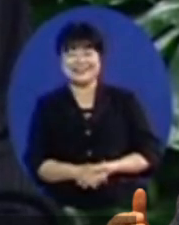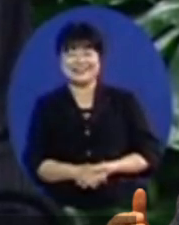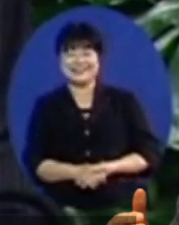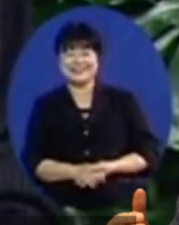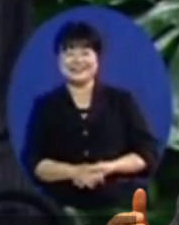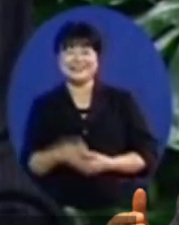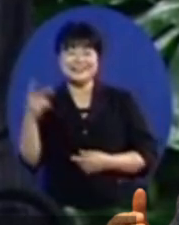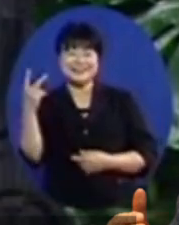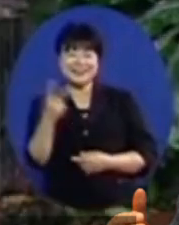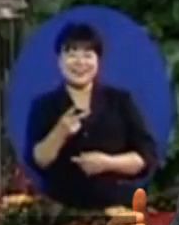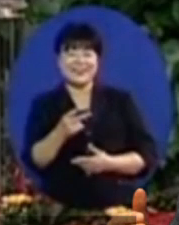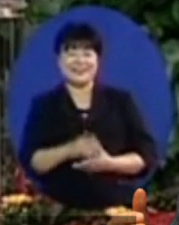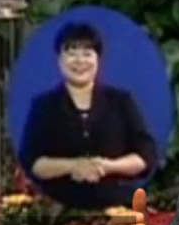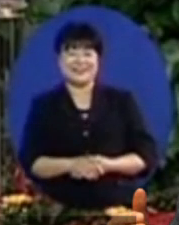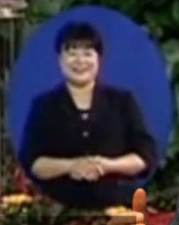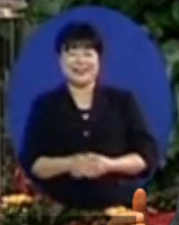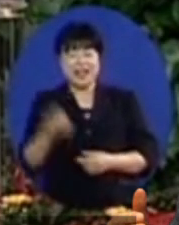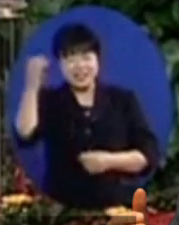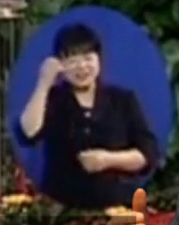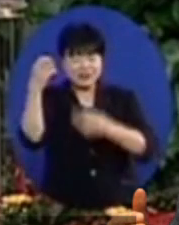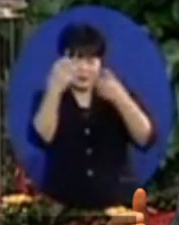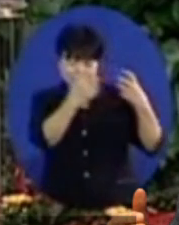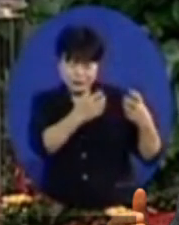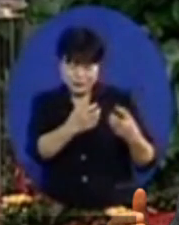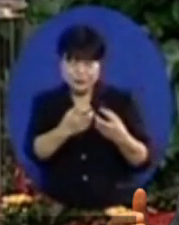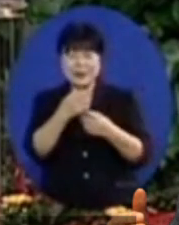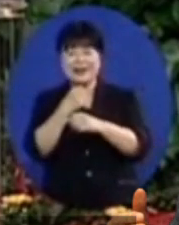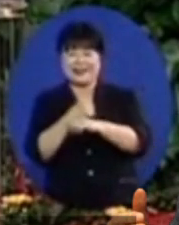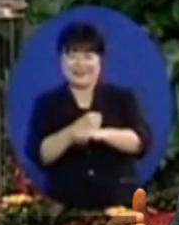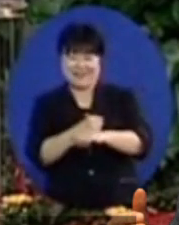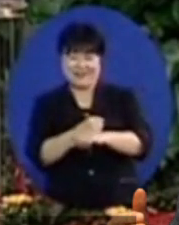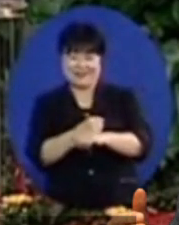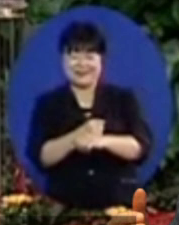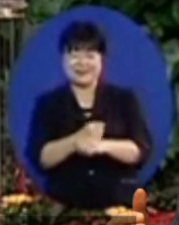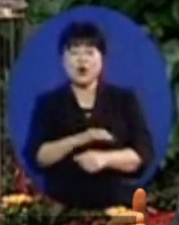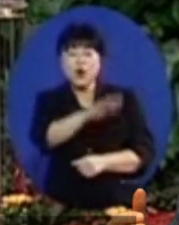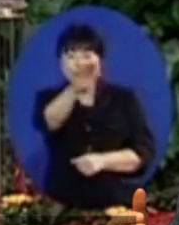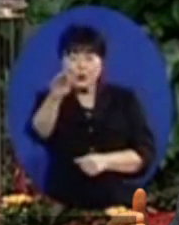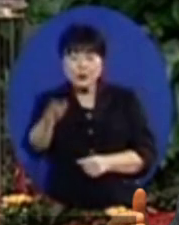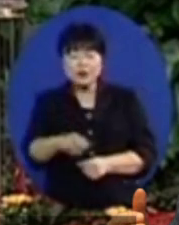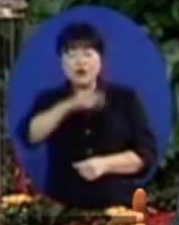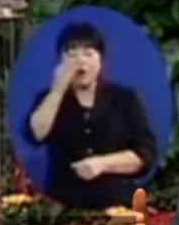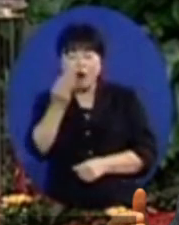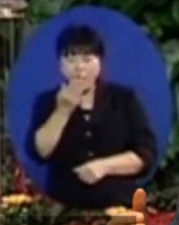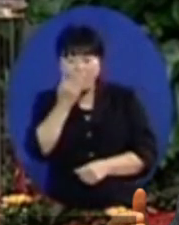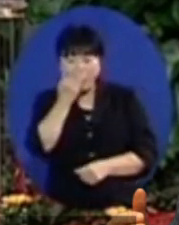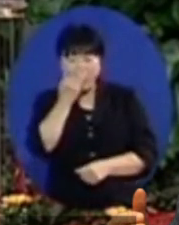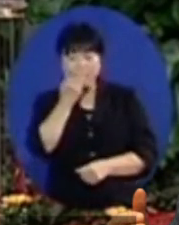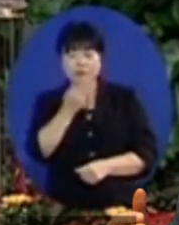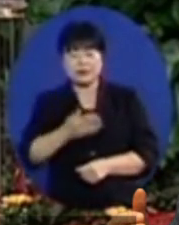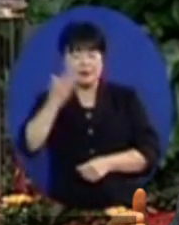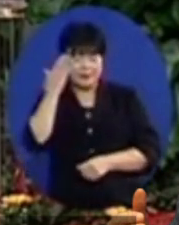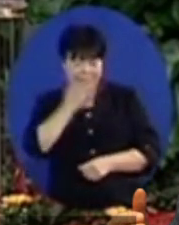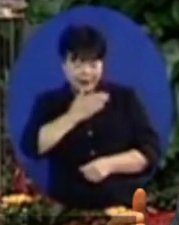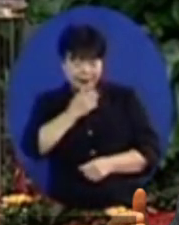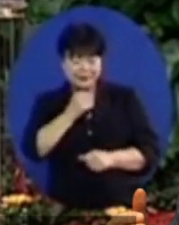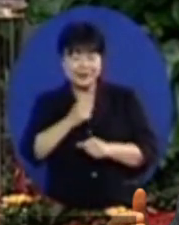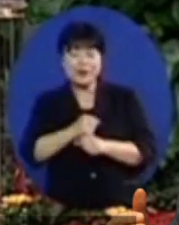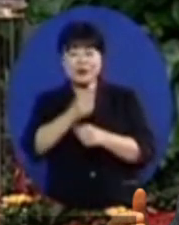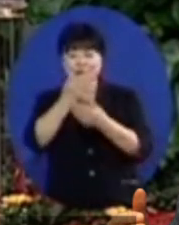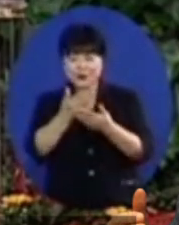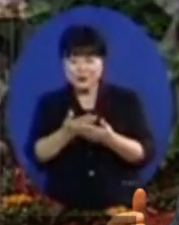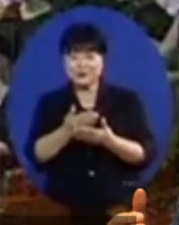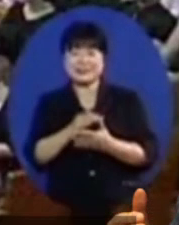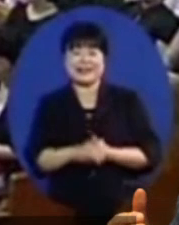그리고 성령을 충만하게 하셔서 우리를 거룩하고 성결하게 만들어주시는